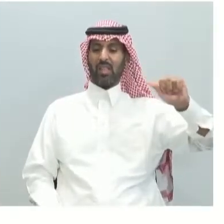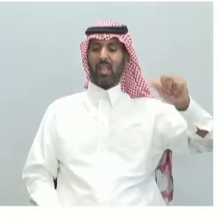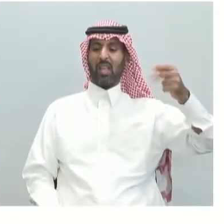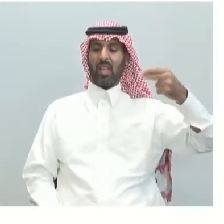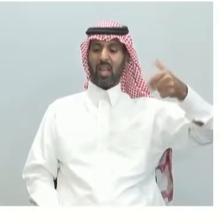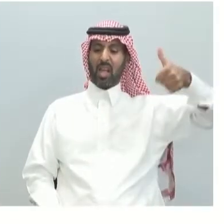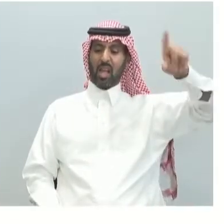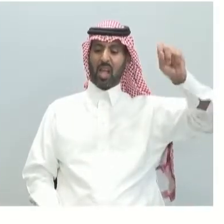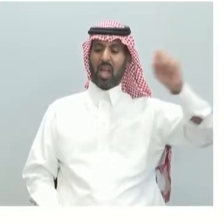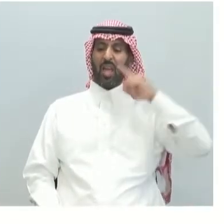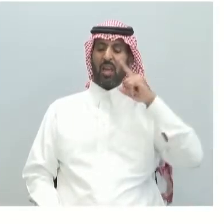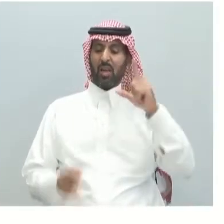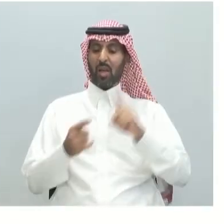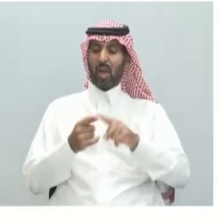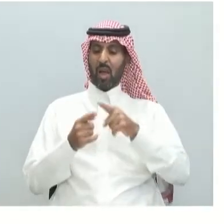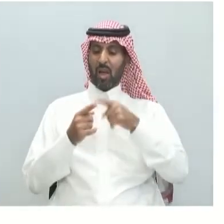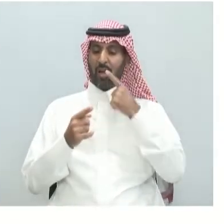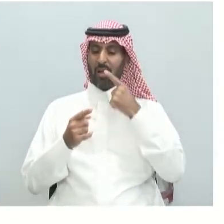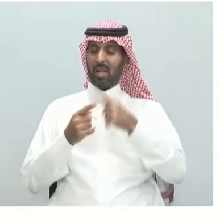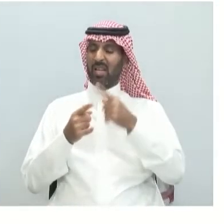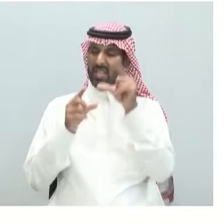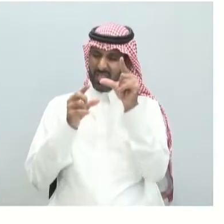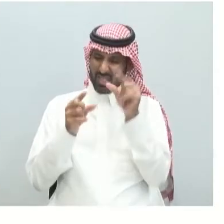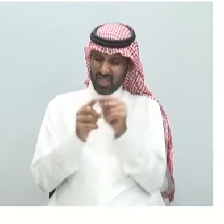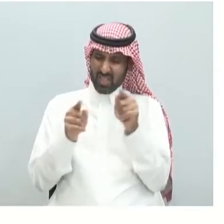التضييق ضدها من النص